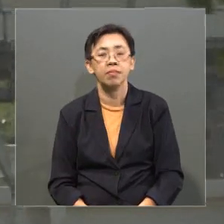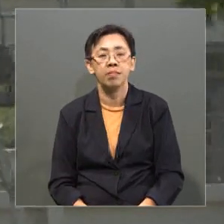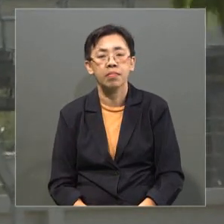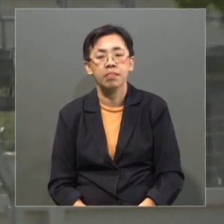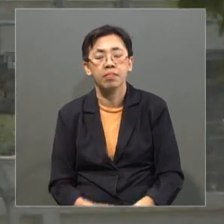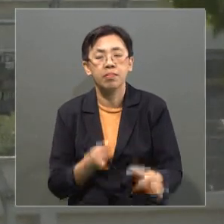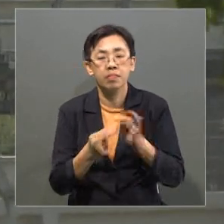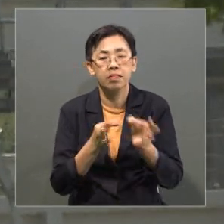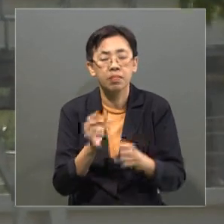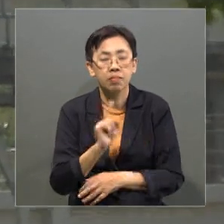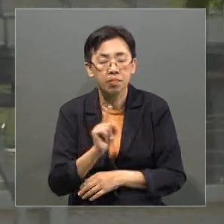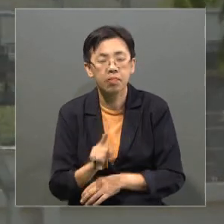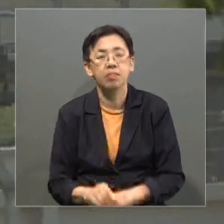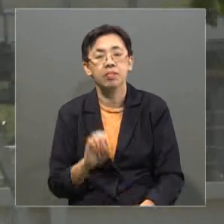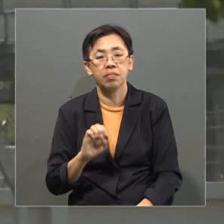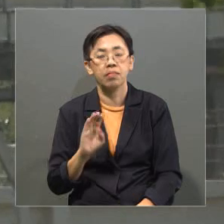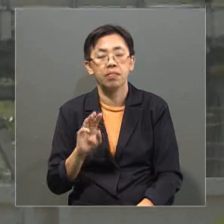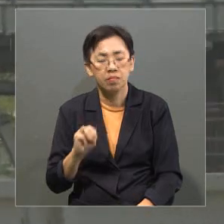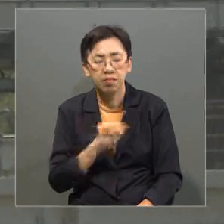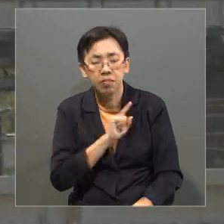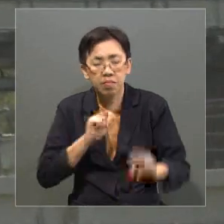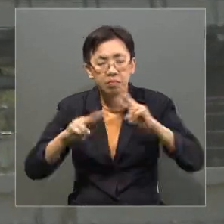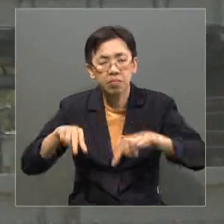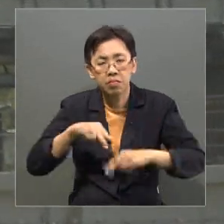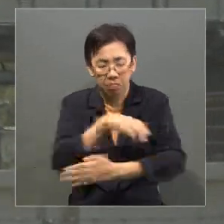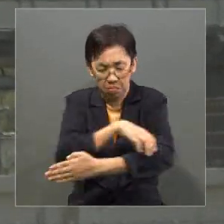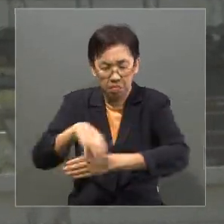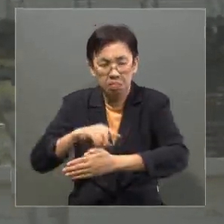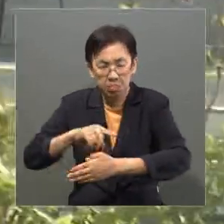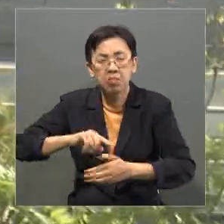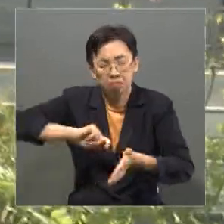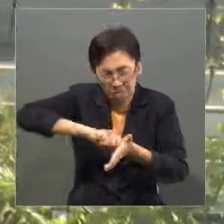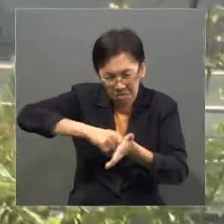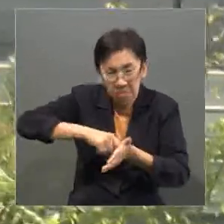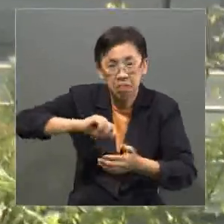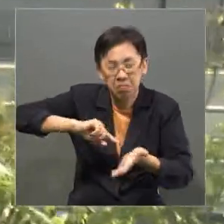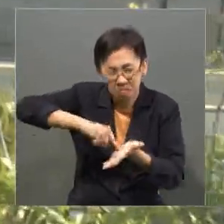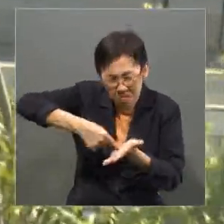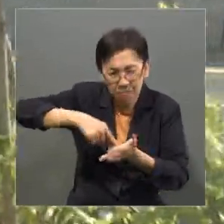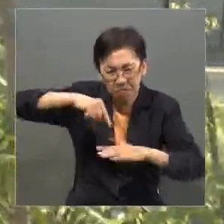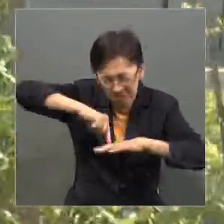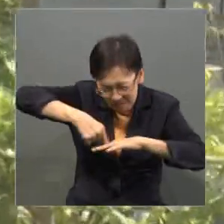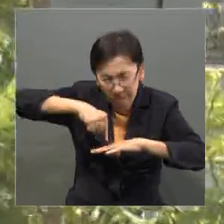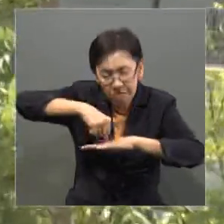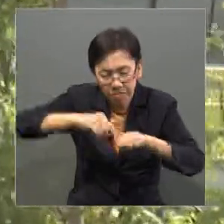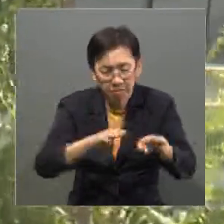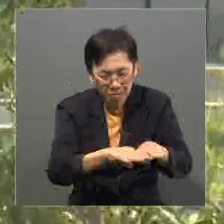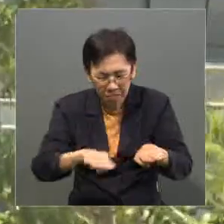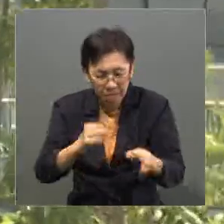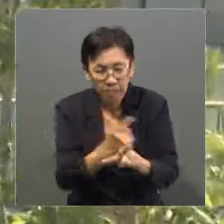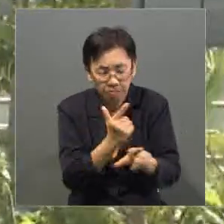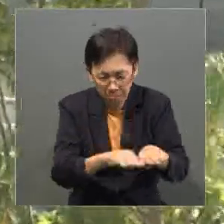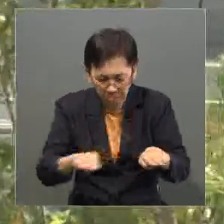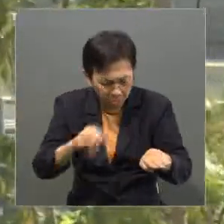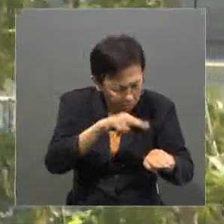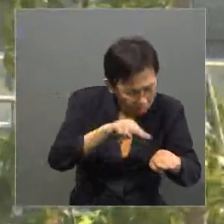มีการเน้นย้ำให้ทาง ebmให้เข้าไปตรวจสอบสภาพการขันหัวน็อตรวมถึงที่ยึดเป็นแผ่นเหล็กต่อเชื่อมลานวิ่งทั้งหมด